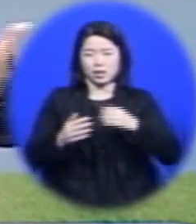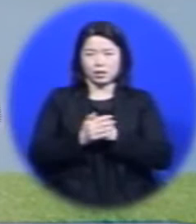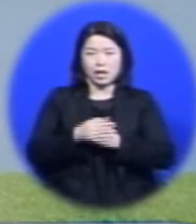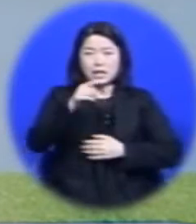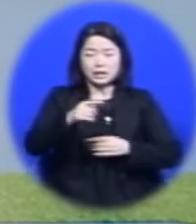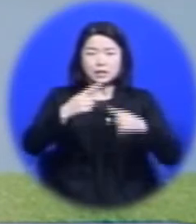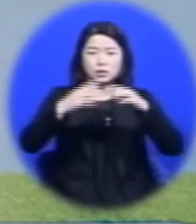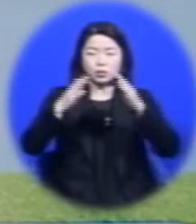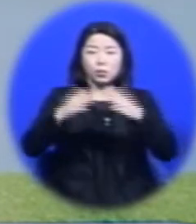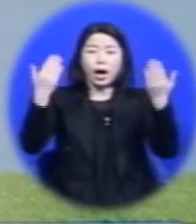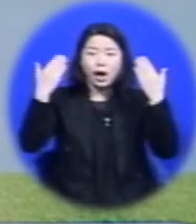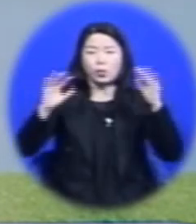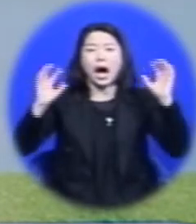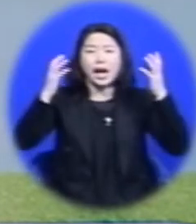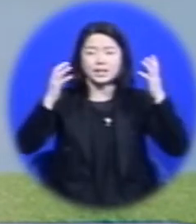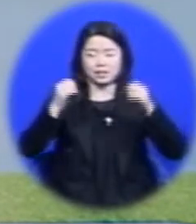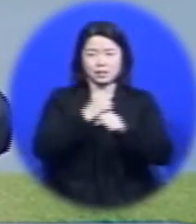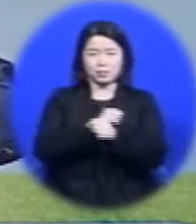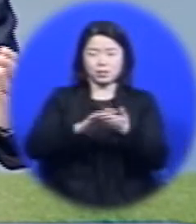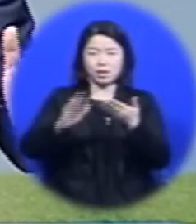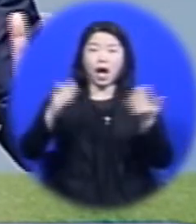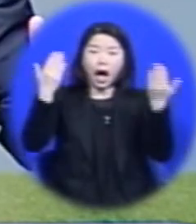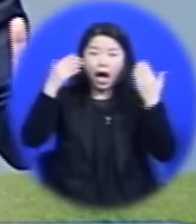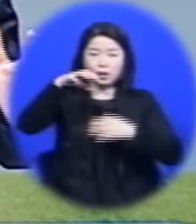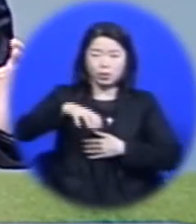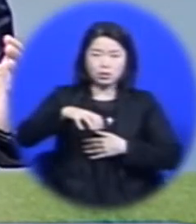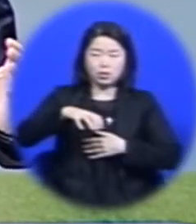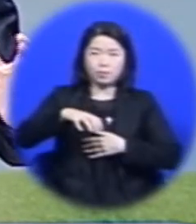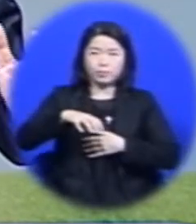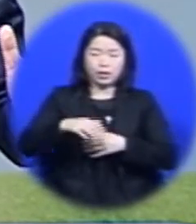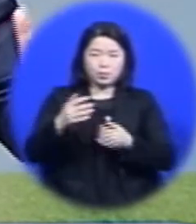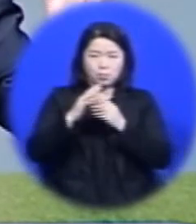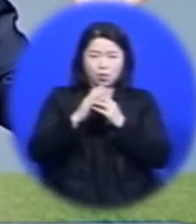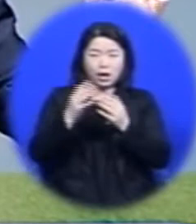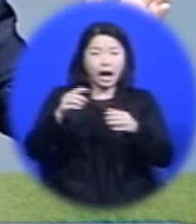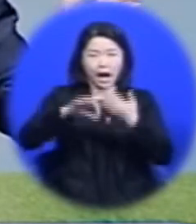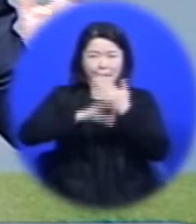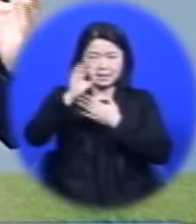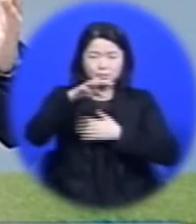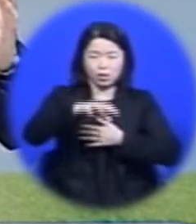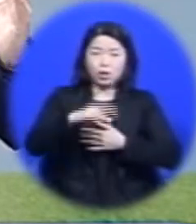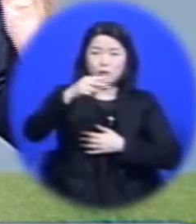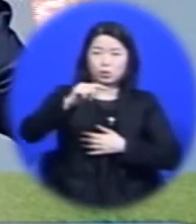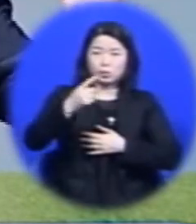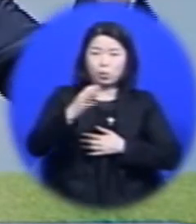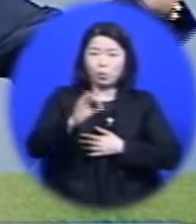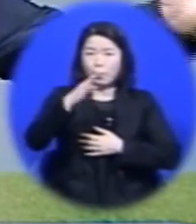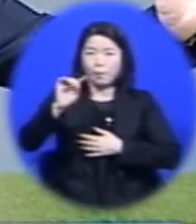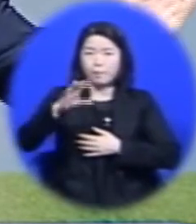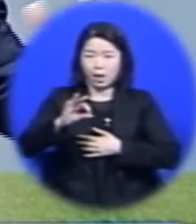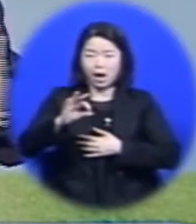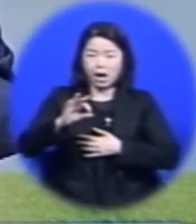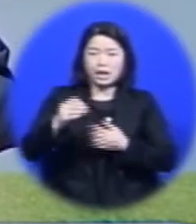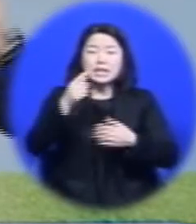그 교회 교회 학교 아이들입니다 학교에서 조의 시간에 동방 욥의 어 일본